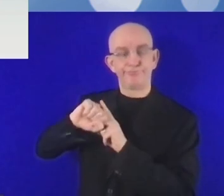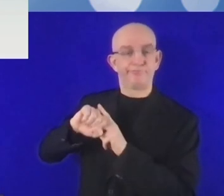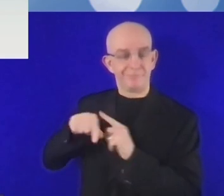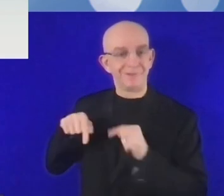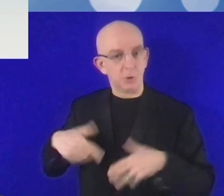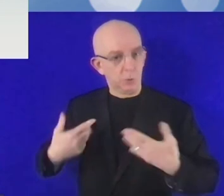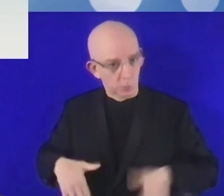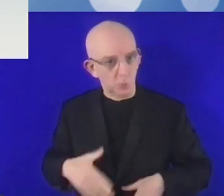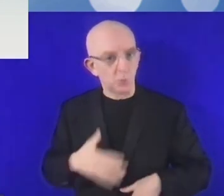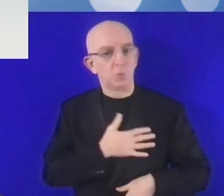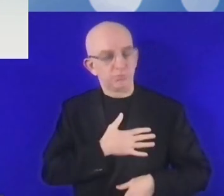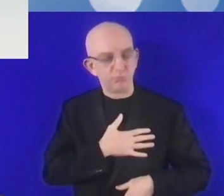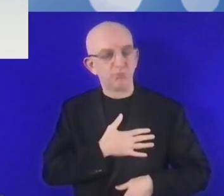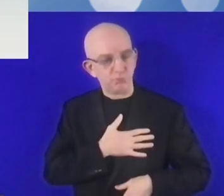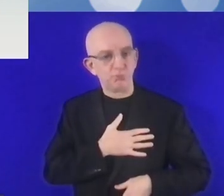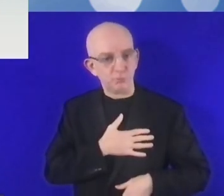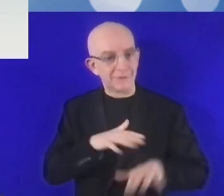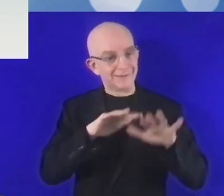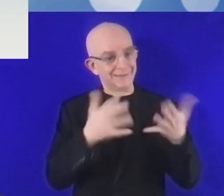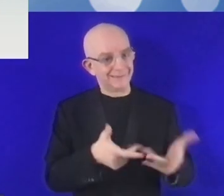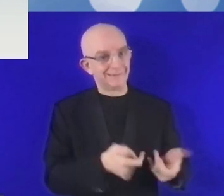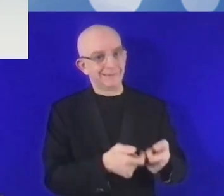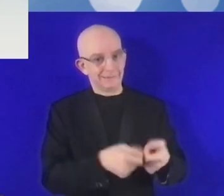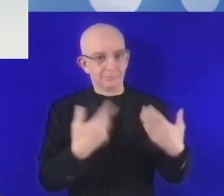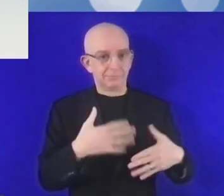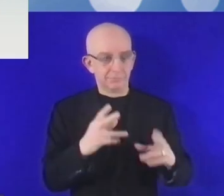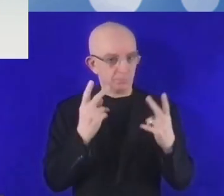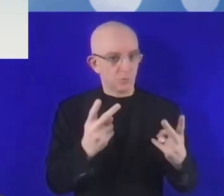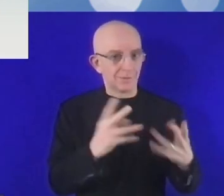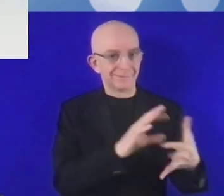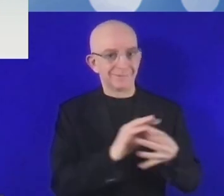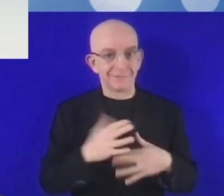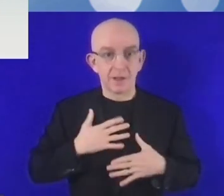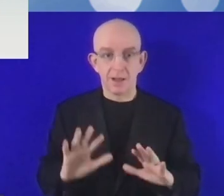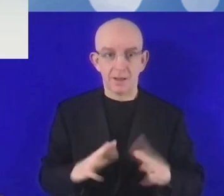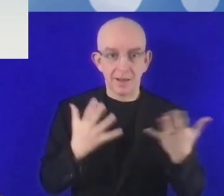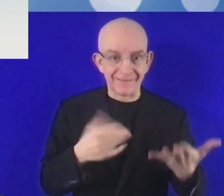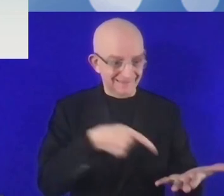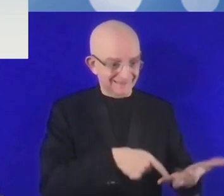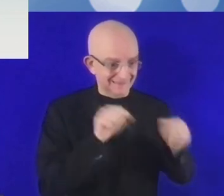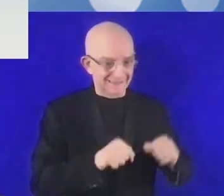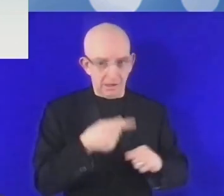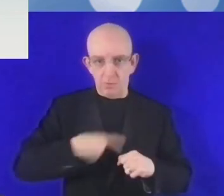我们才能够举办像今天这样的会议。